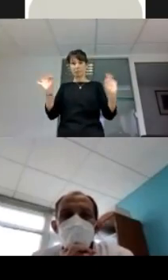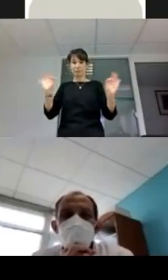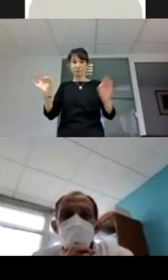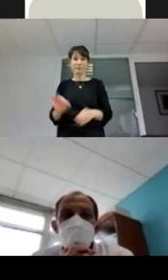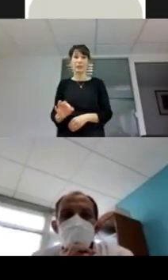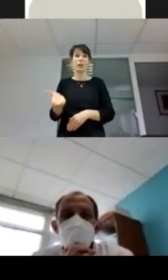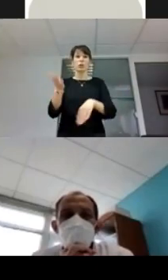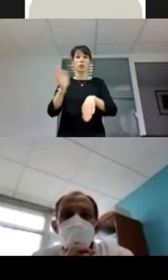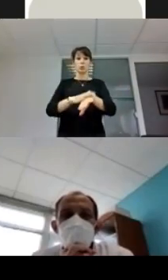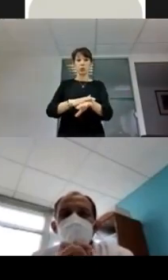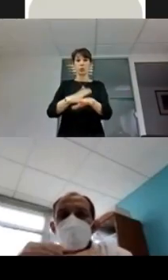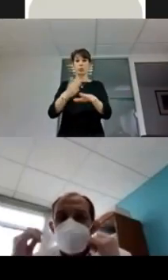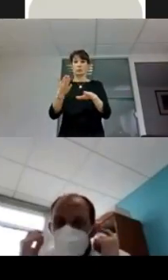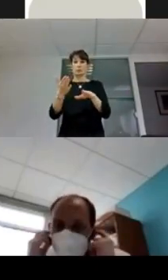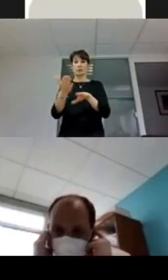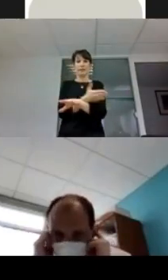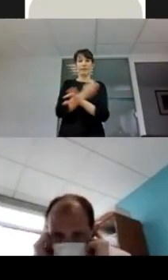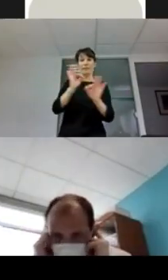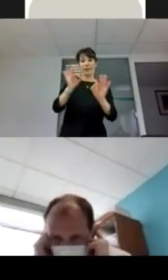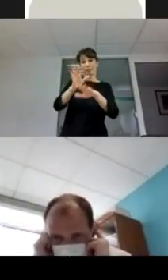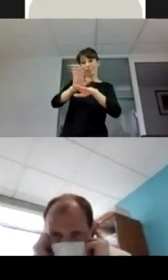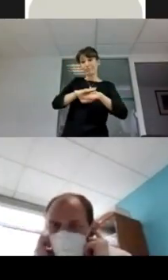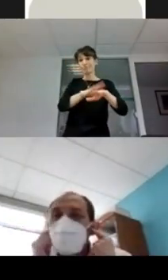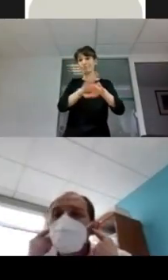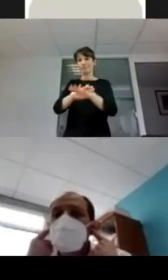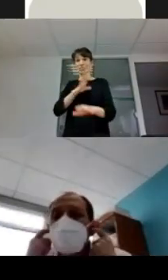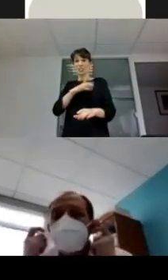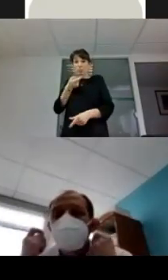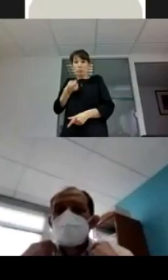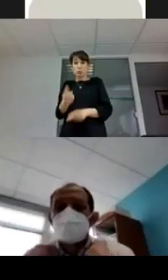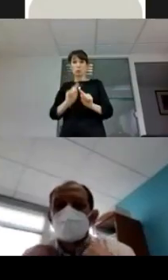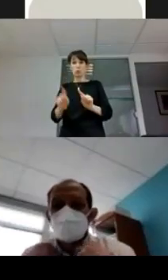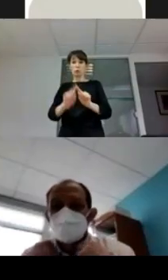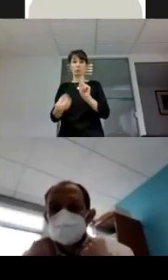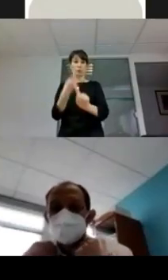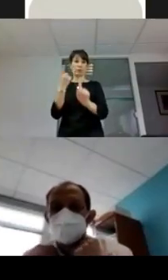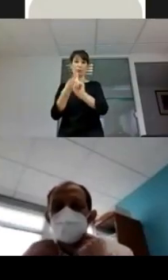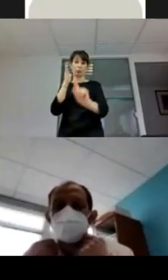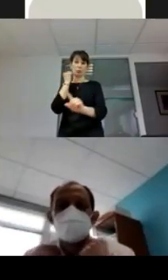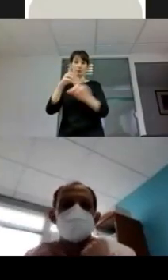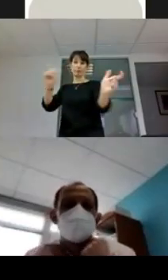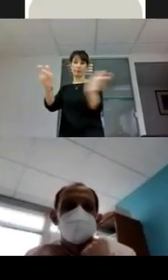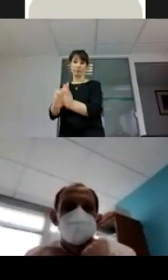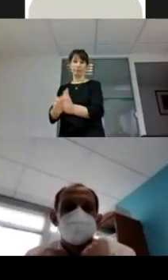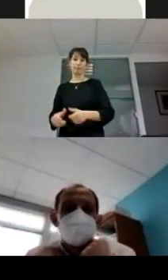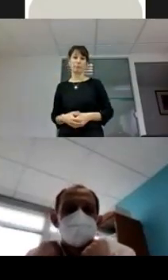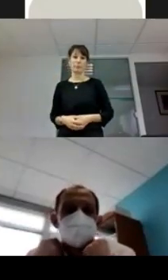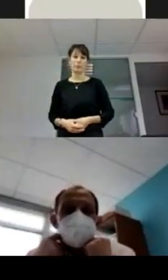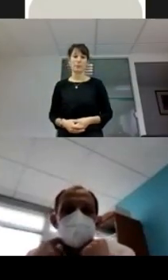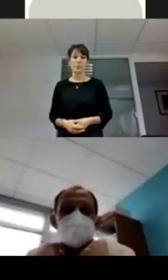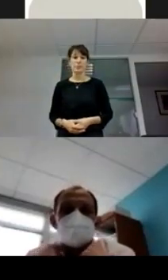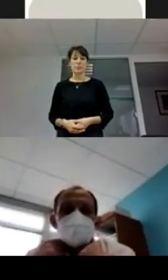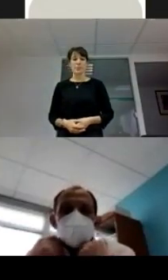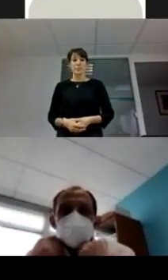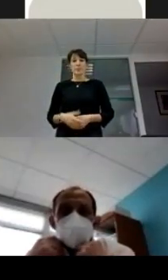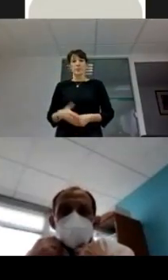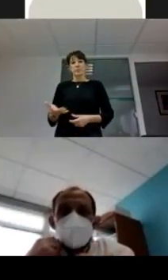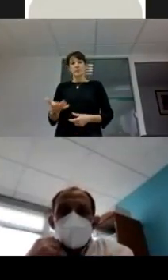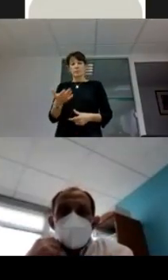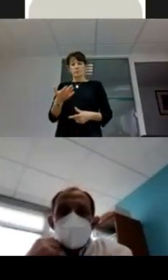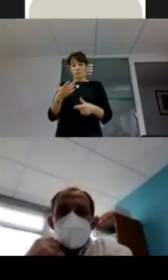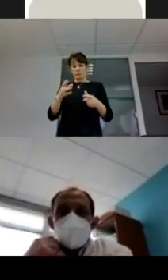Aucun médicament n'a fait la preuve de son efficacité en population générale, donc en prévention, on n'a pas grand-chose, c'est vraiment l'intérêt